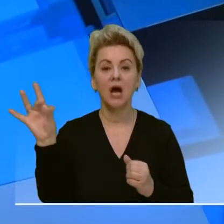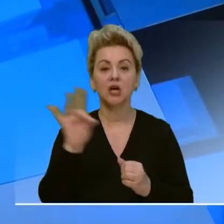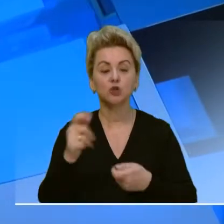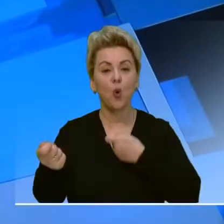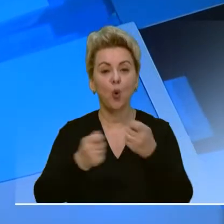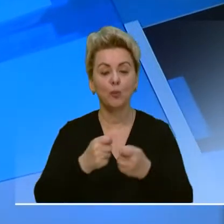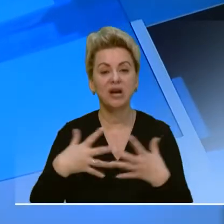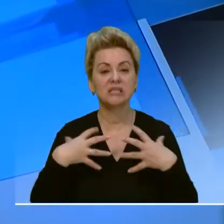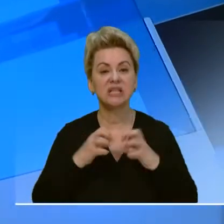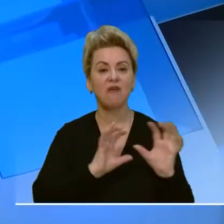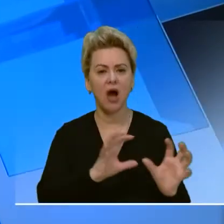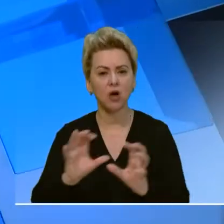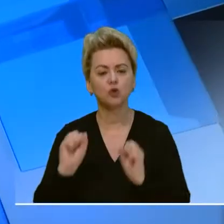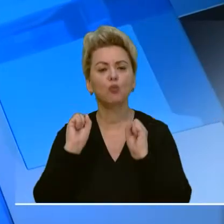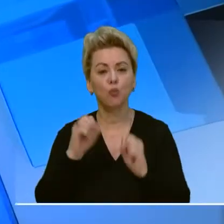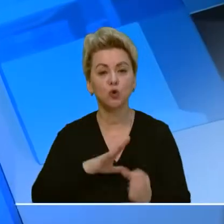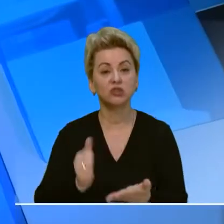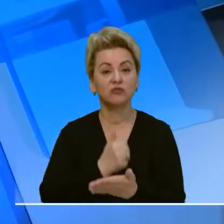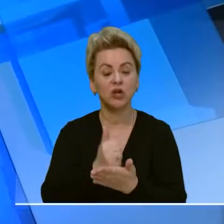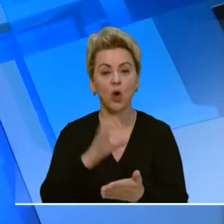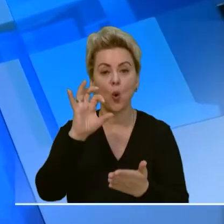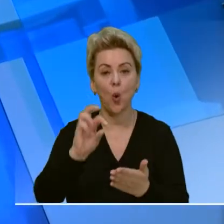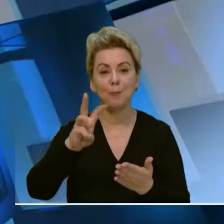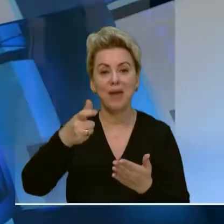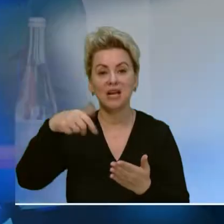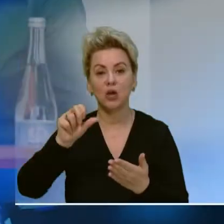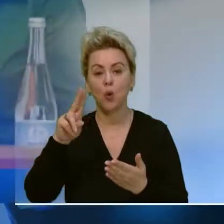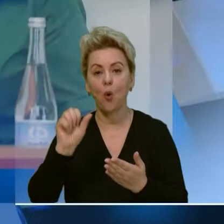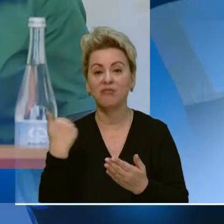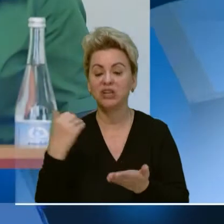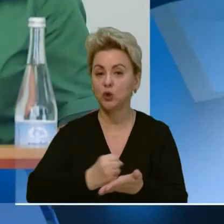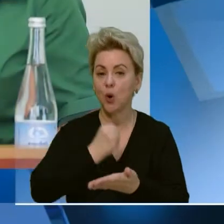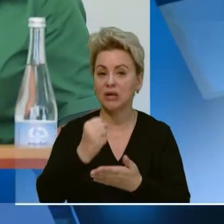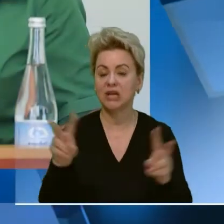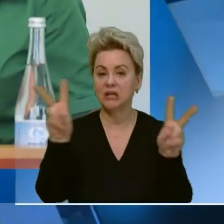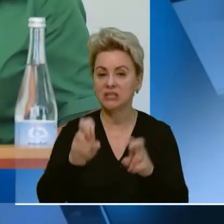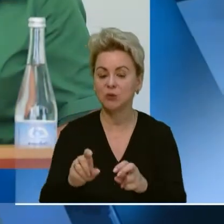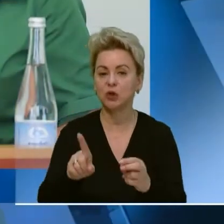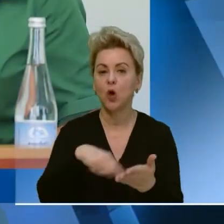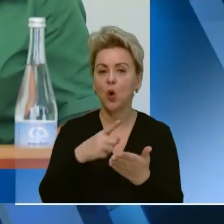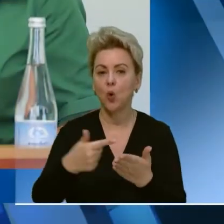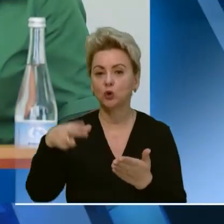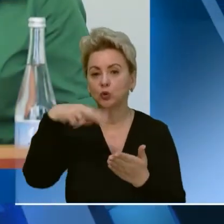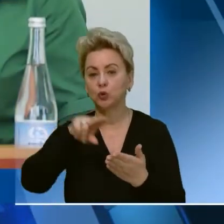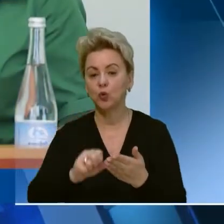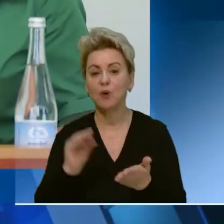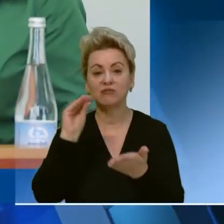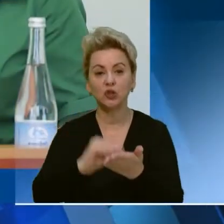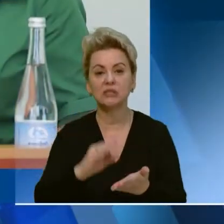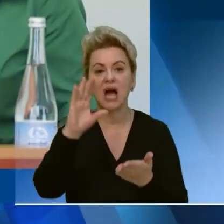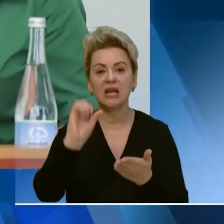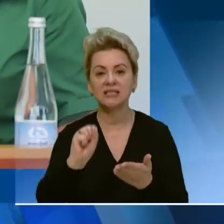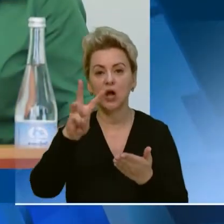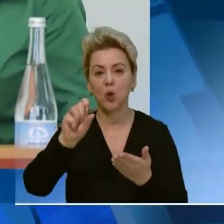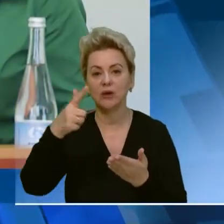Ростовское управление здравоохранения может возглавить Ольга Мельникова. Ее кандидатуру на рассмотрение в Гордуму внес сити-менеджер Алексей